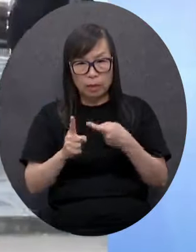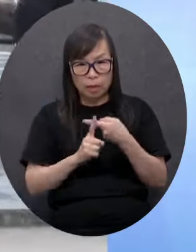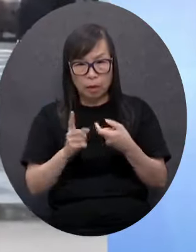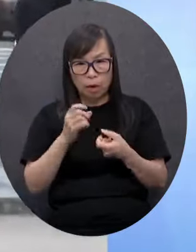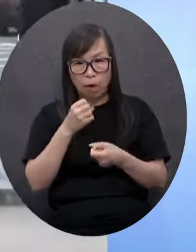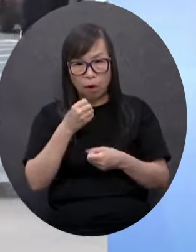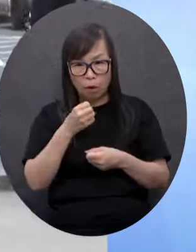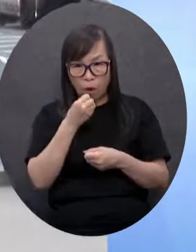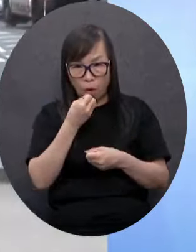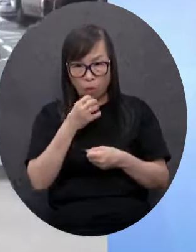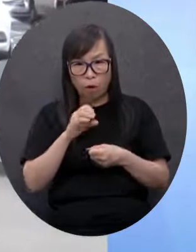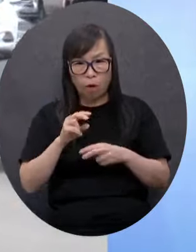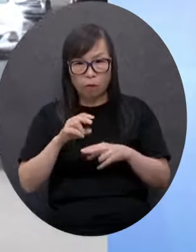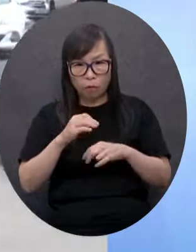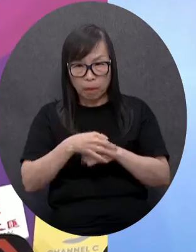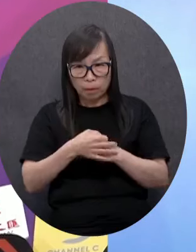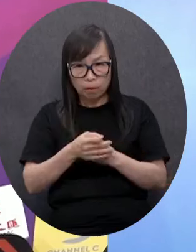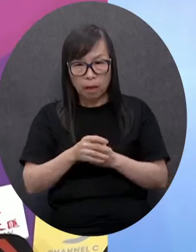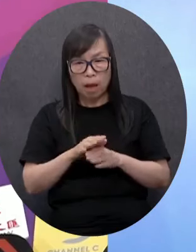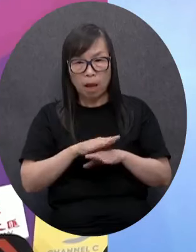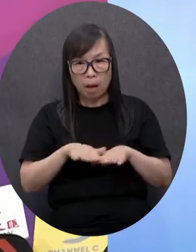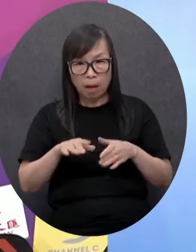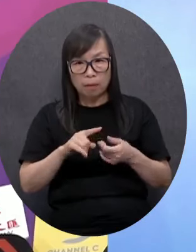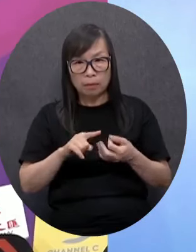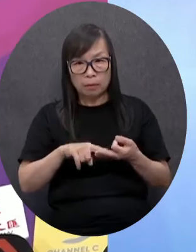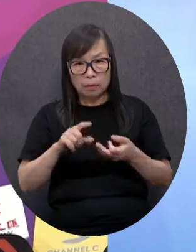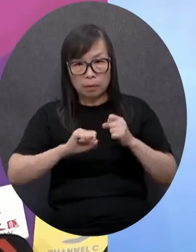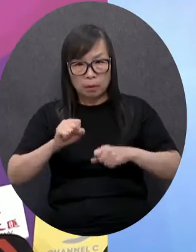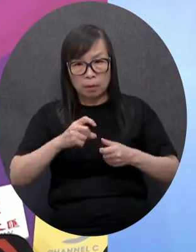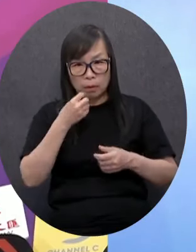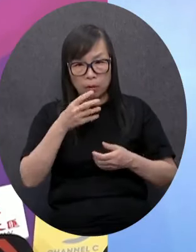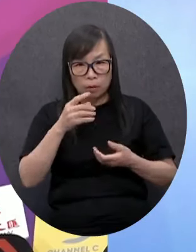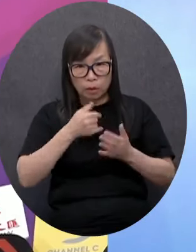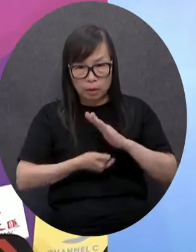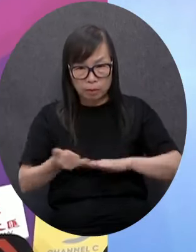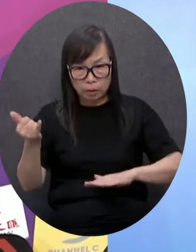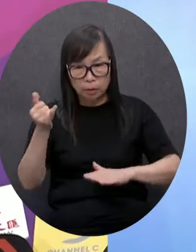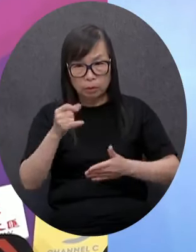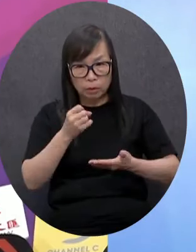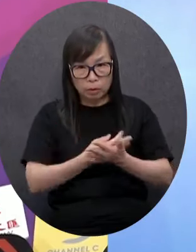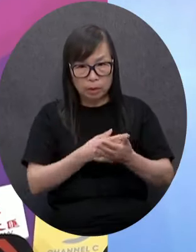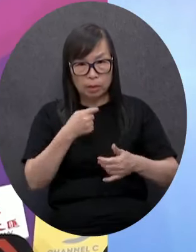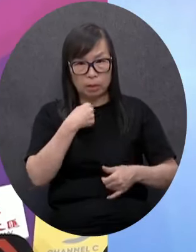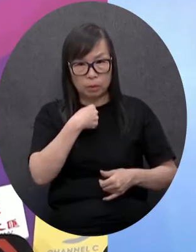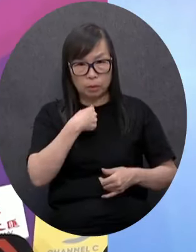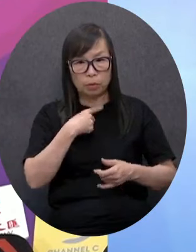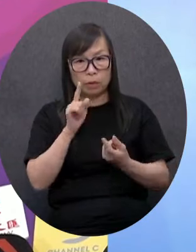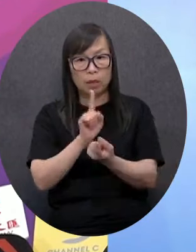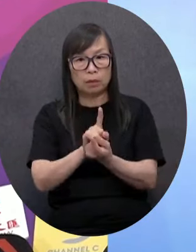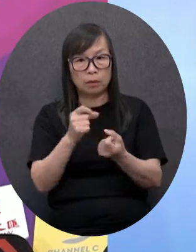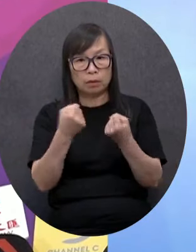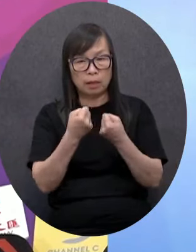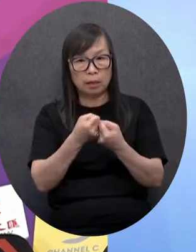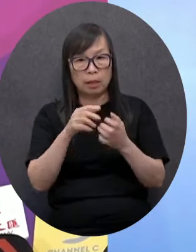我们香港和国家安全的活动。 邓炳强解释，有需要采取指名潜逃者措施，以应对、打